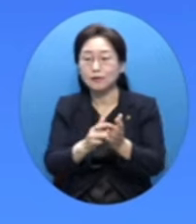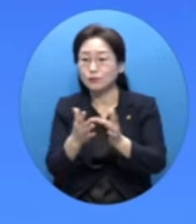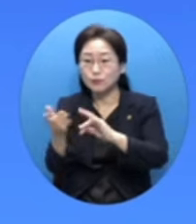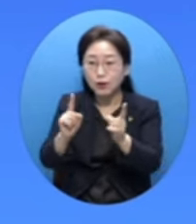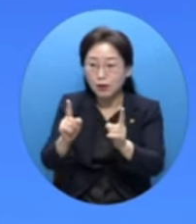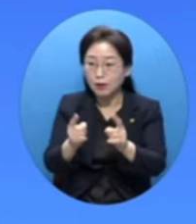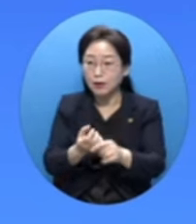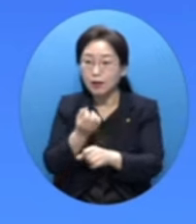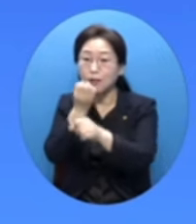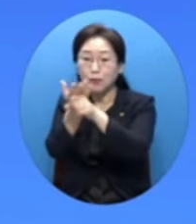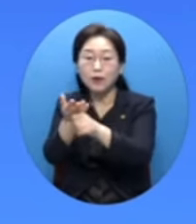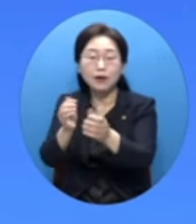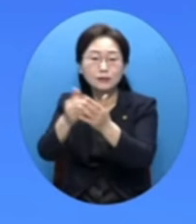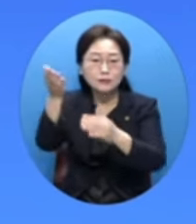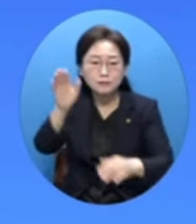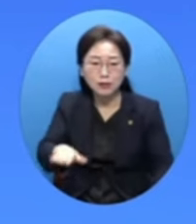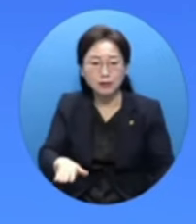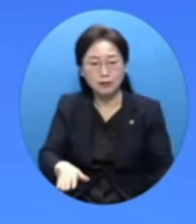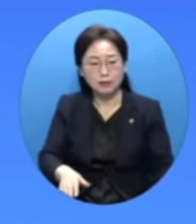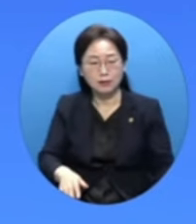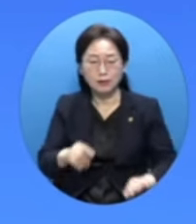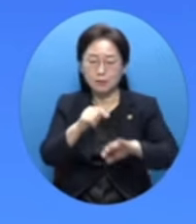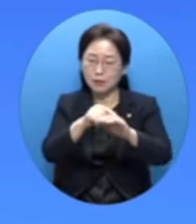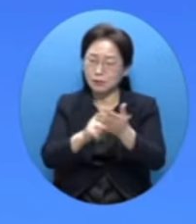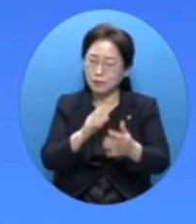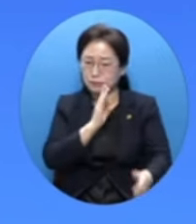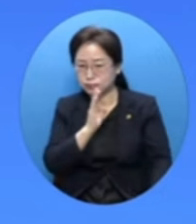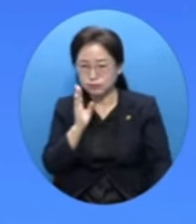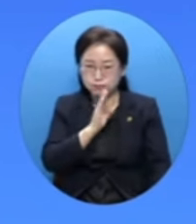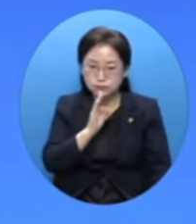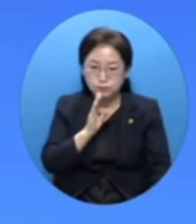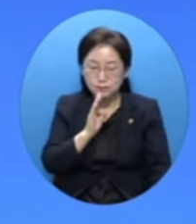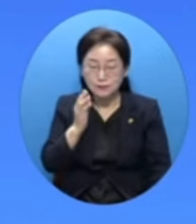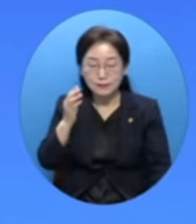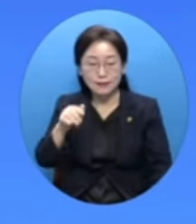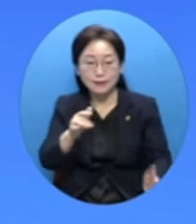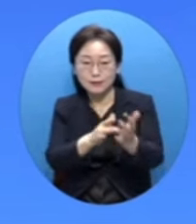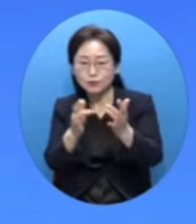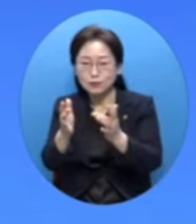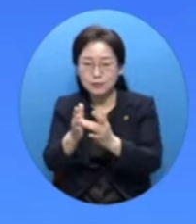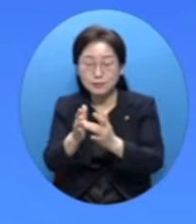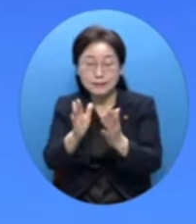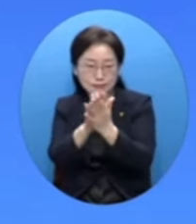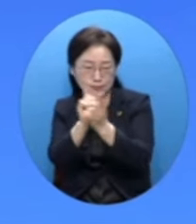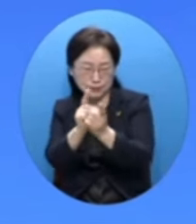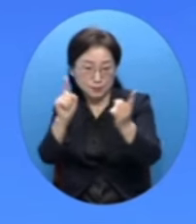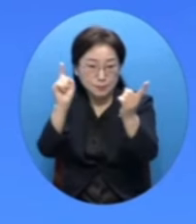예수를 만날 때까지는 그들의 마음에 확신이 없었는데 예수님을 만난 다음에 저들 모두가